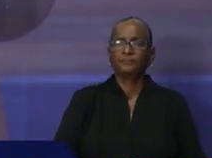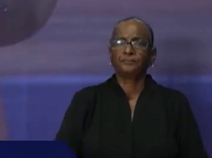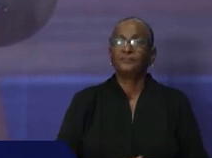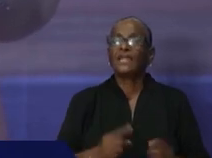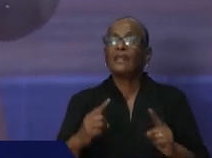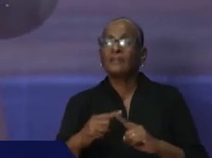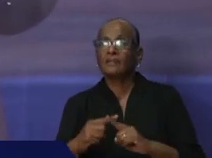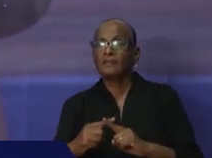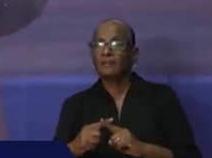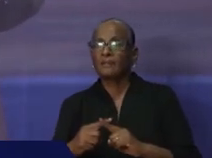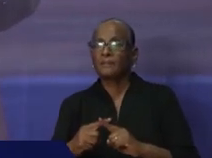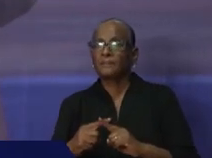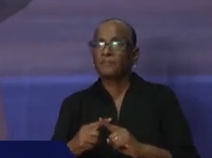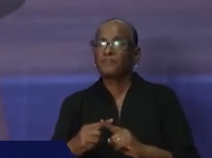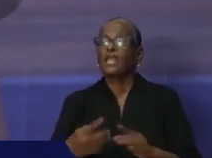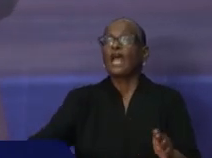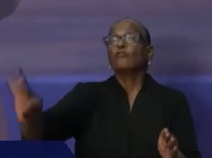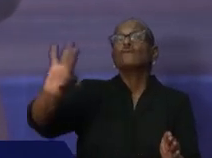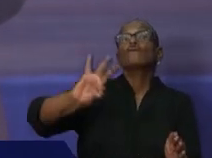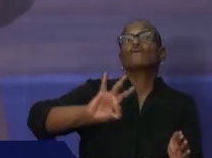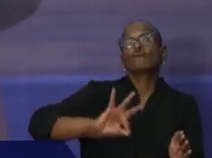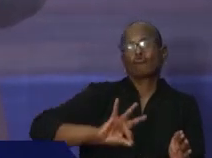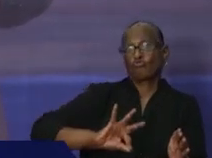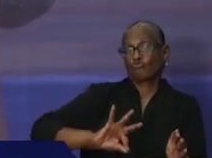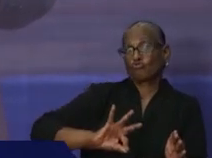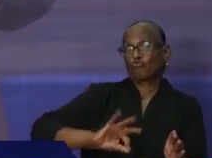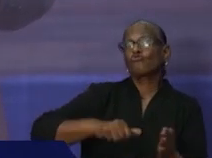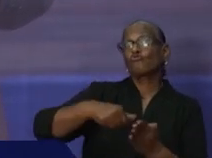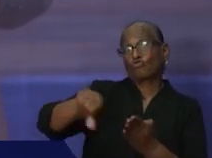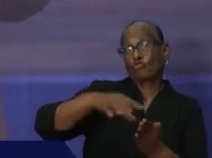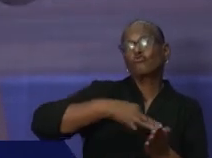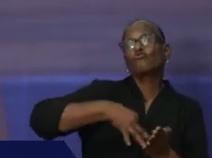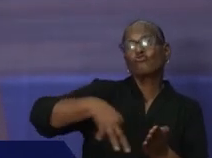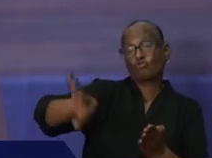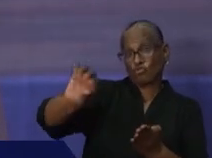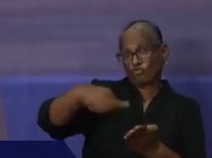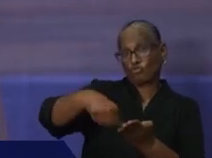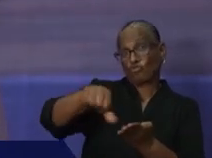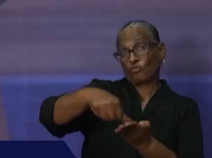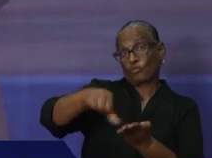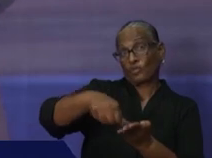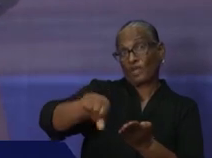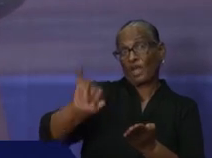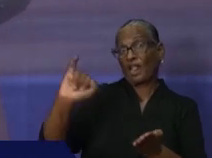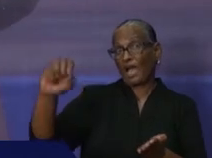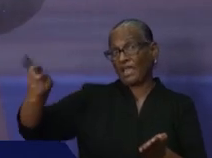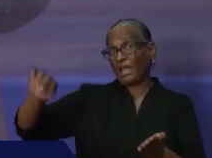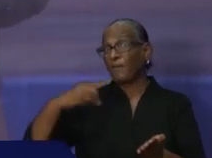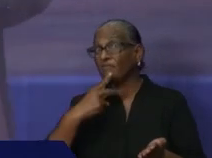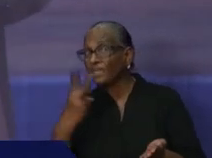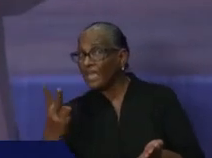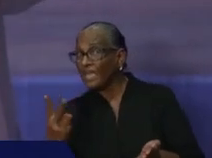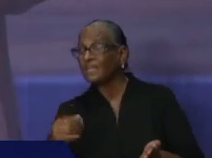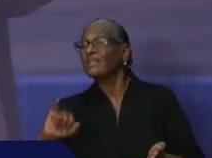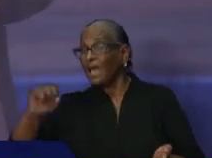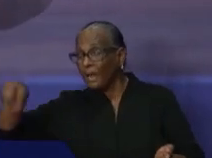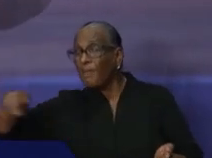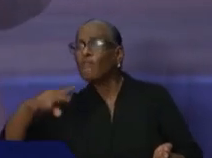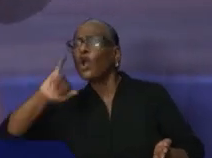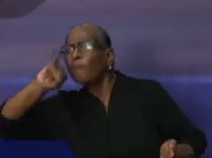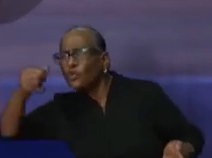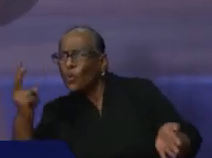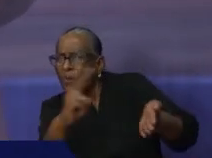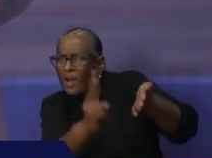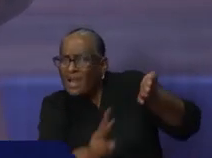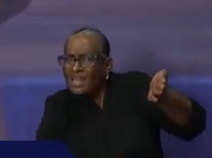en a terugbetaling voor de schulden. Dat IMF ay luku. En dat maakt de man lazy, ete man lazy.